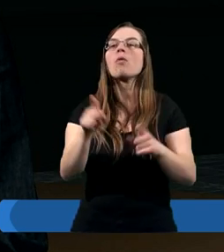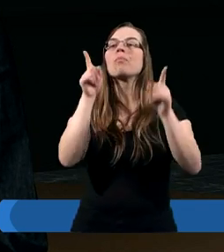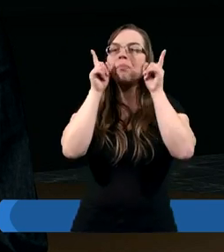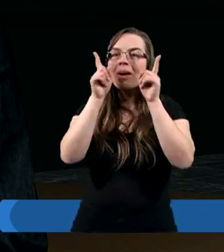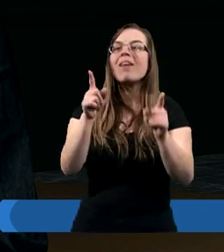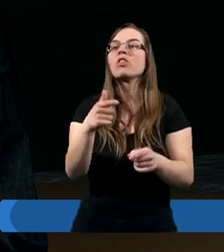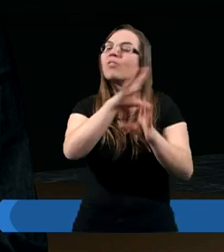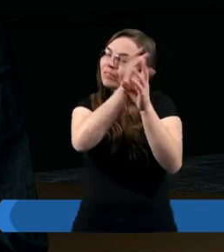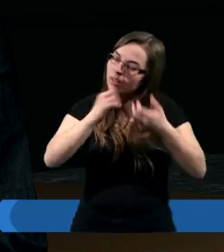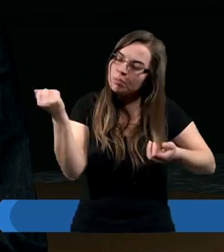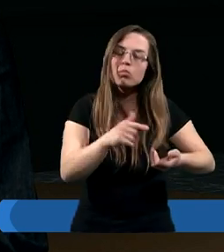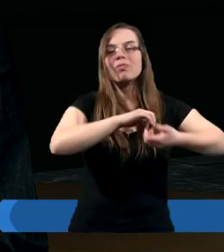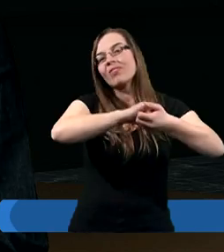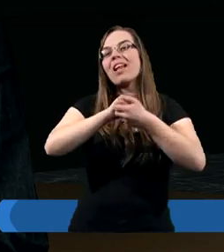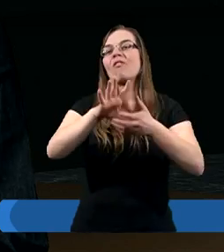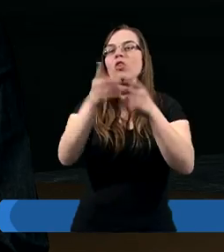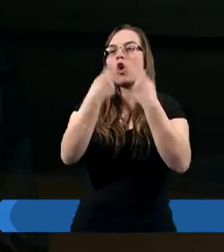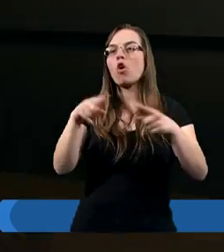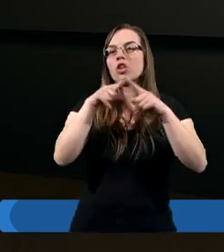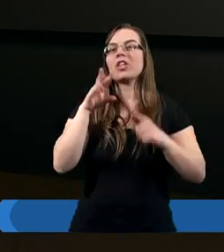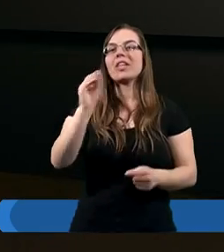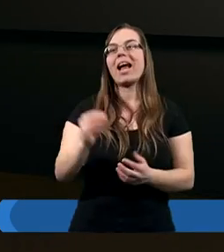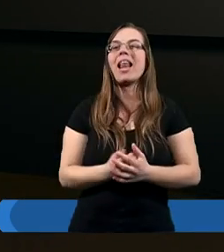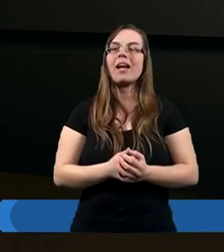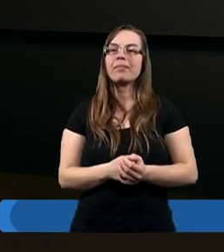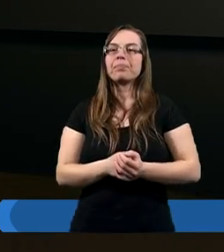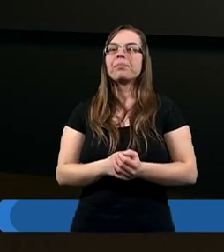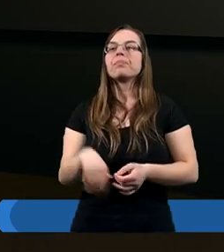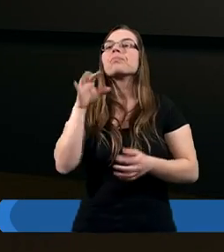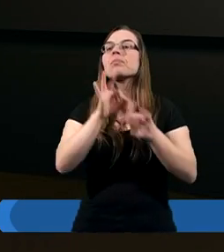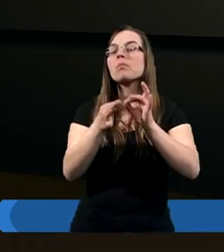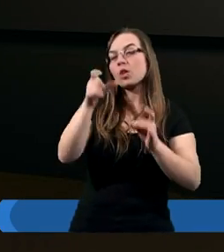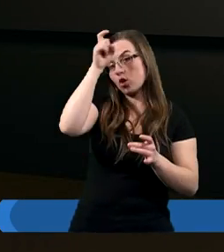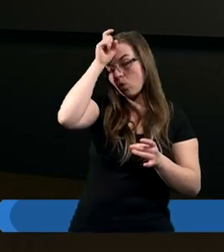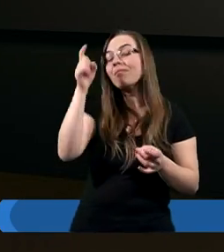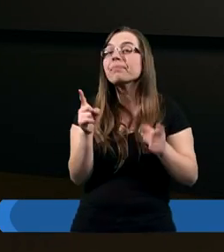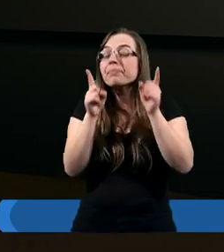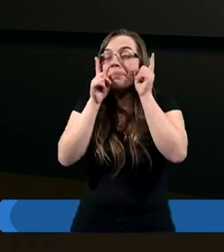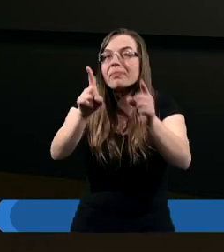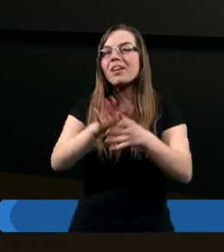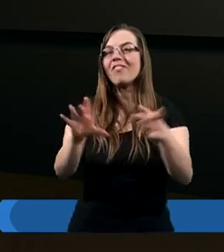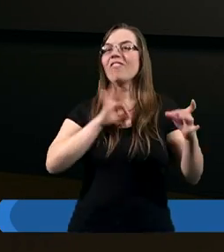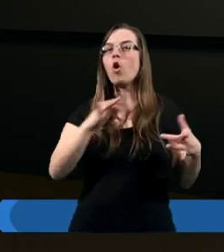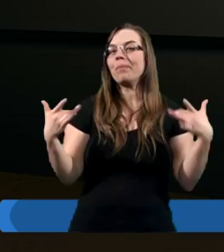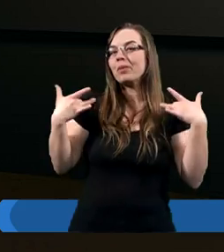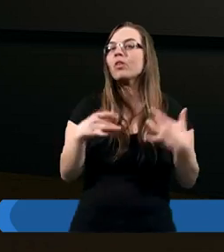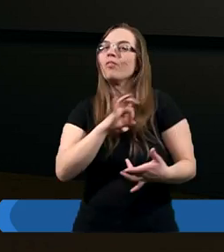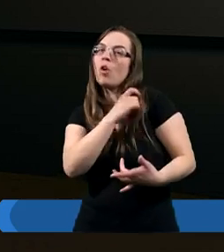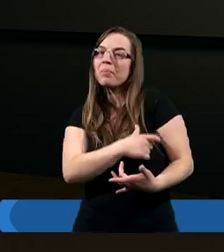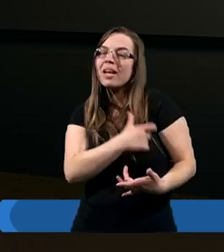prawdziwy Kościół Chrystusa musi być zjednoczony, żeby świat uwierzył. Jeżeli człowiek osobiście w swoim życiu, w swoim